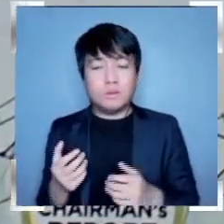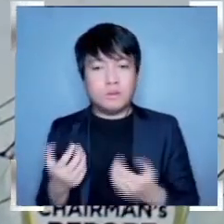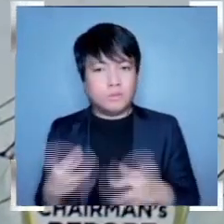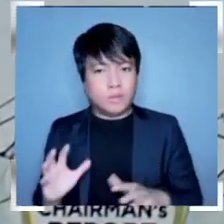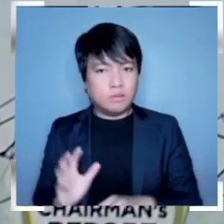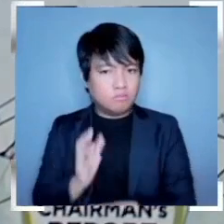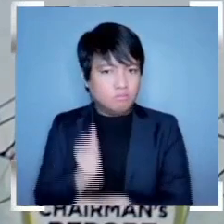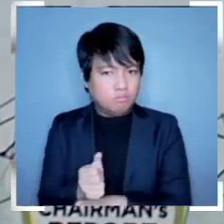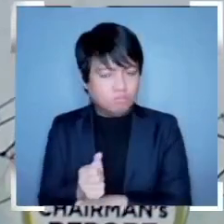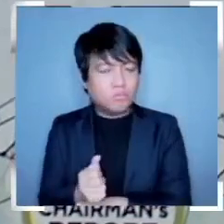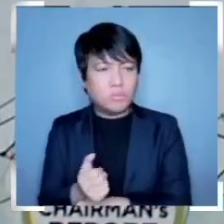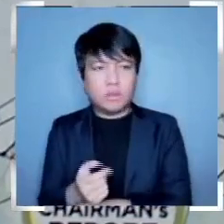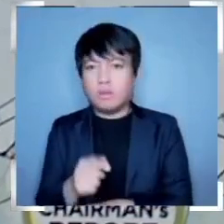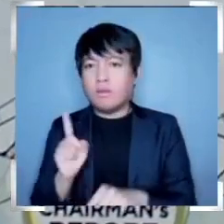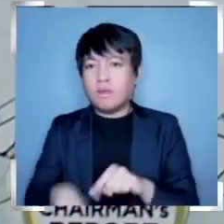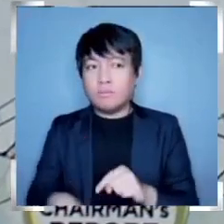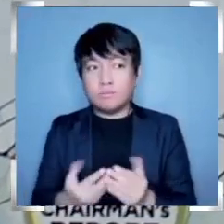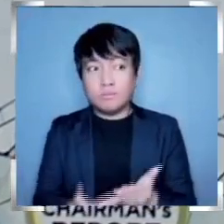appeal.